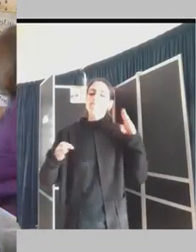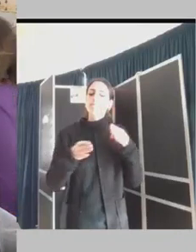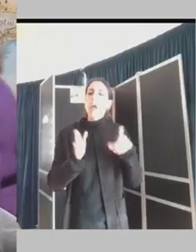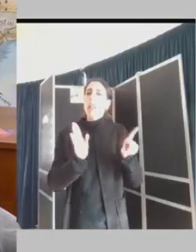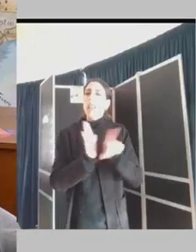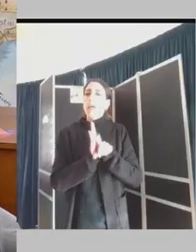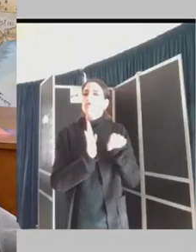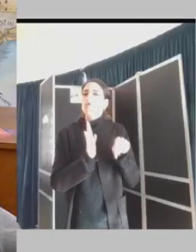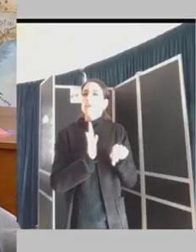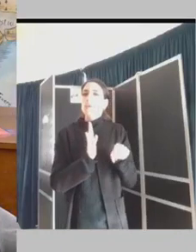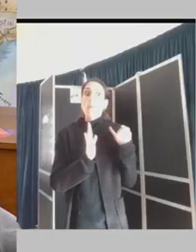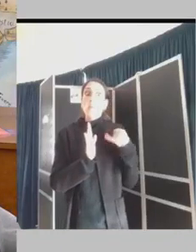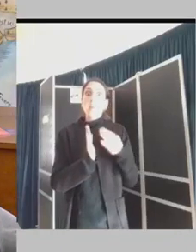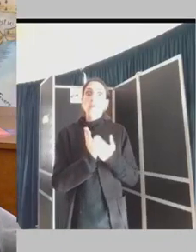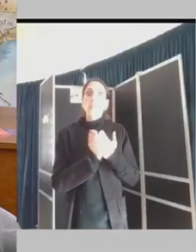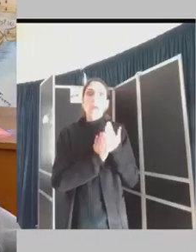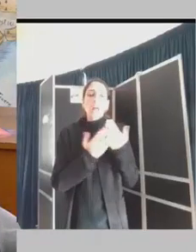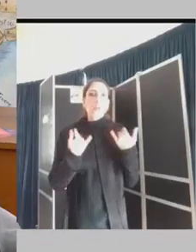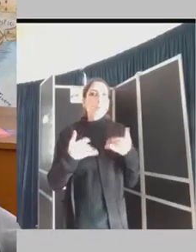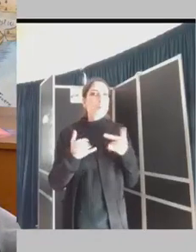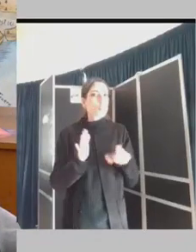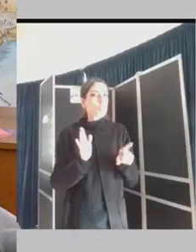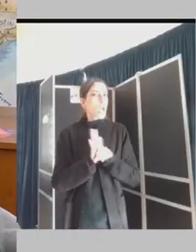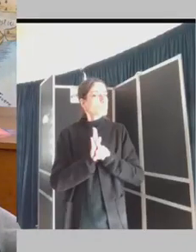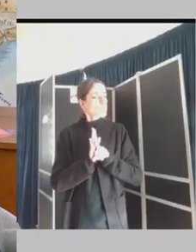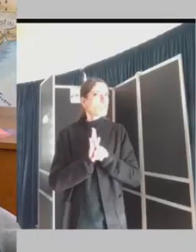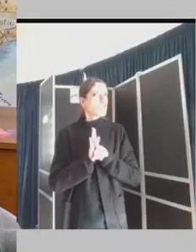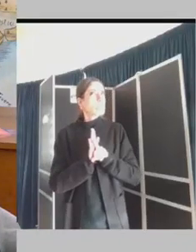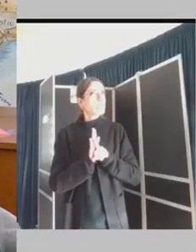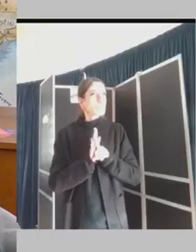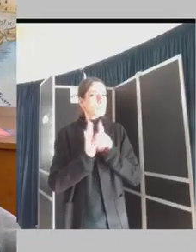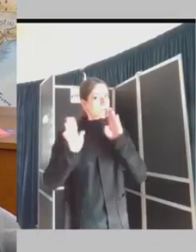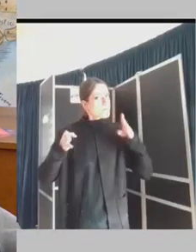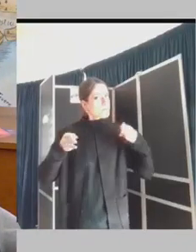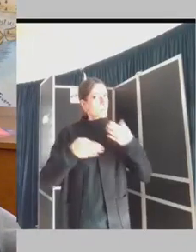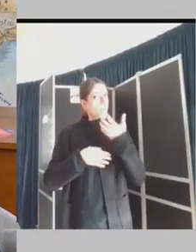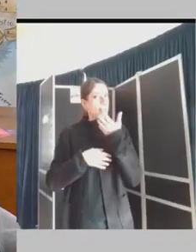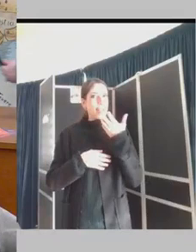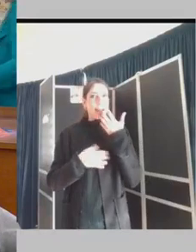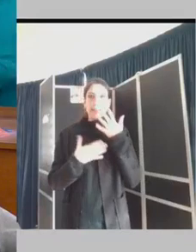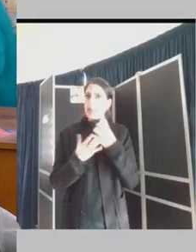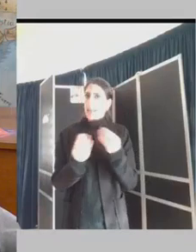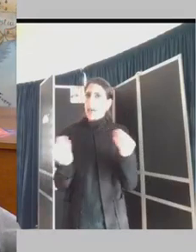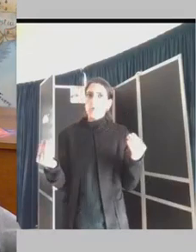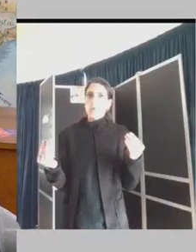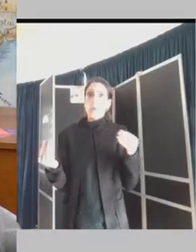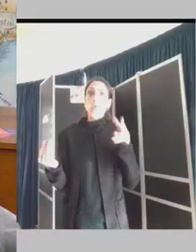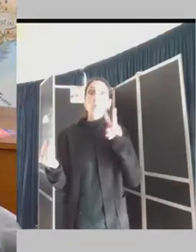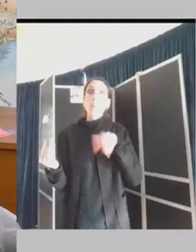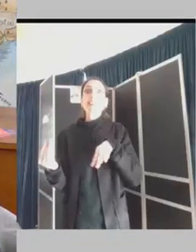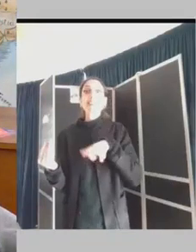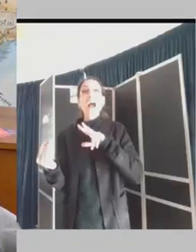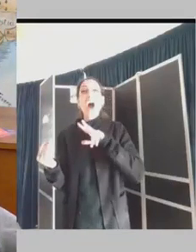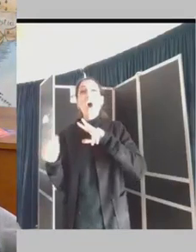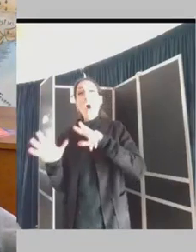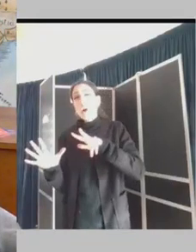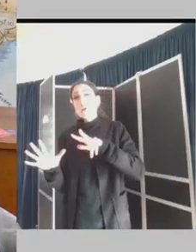a partire dal 2008 fino alle ultime disposizioni legislative che ci